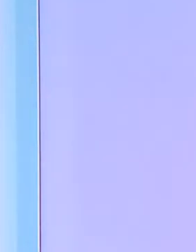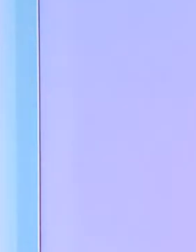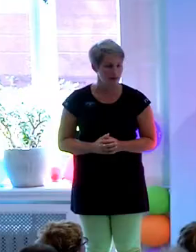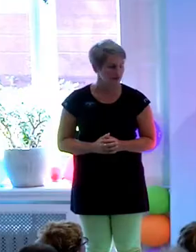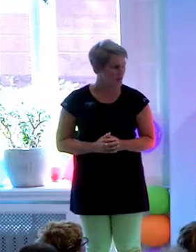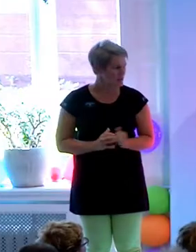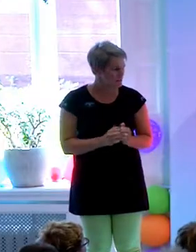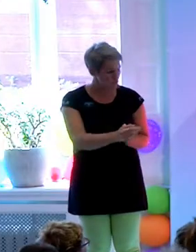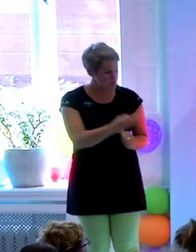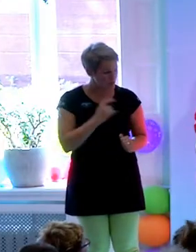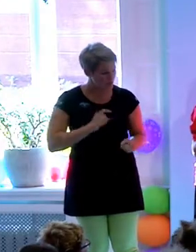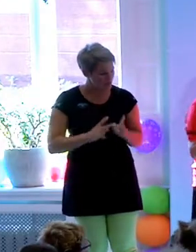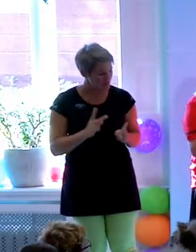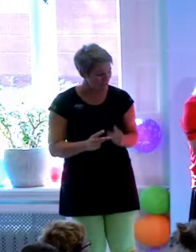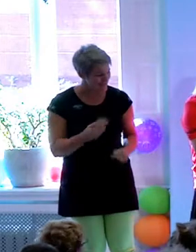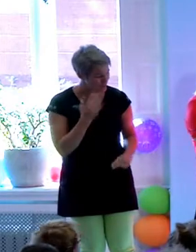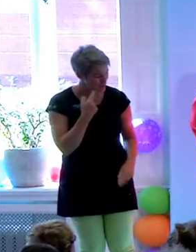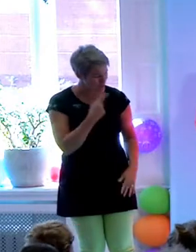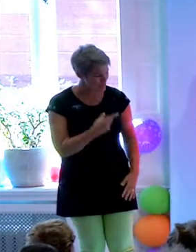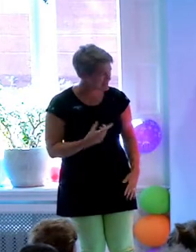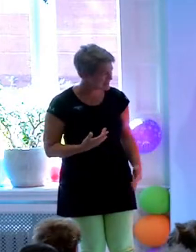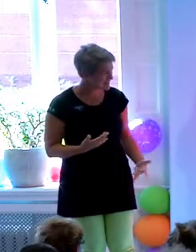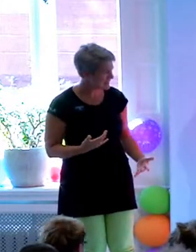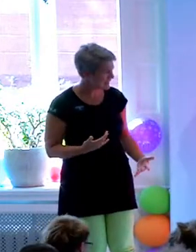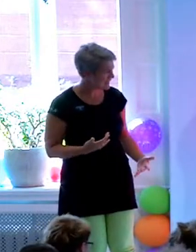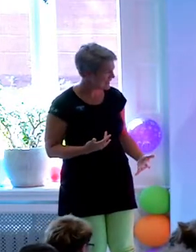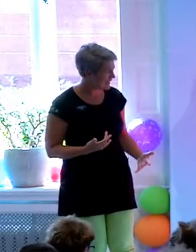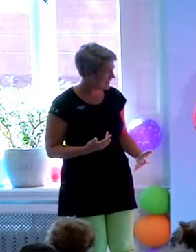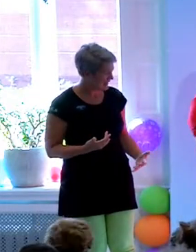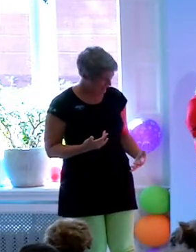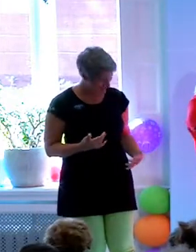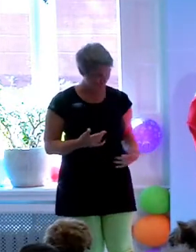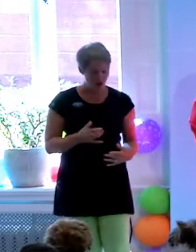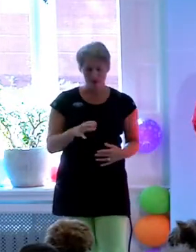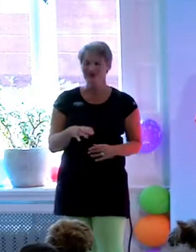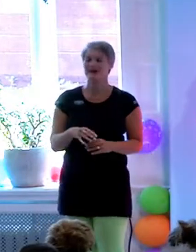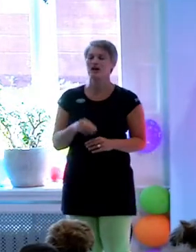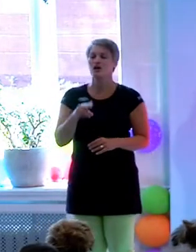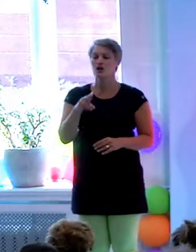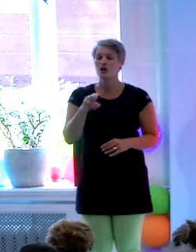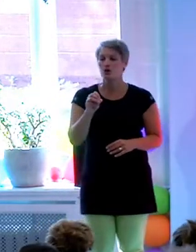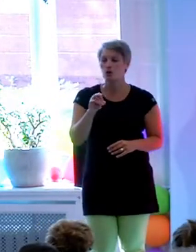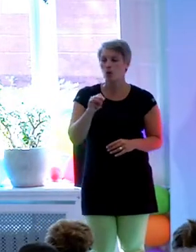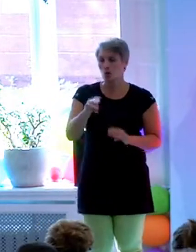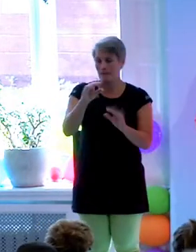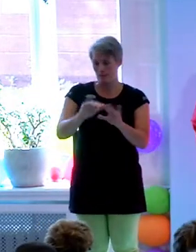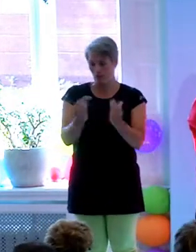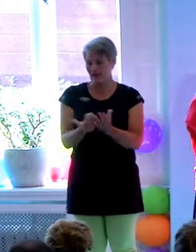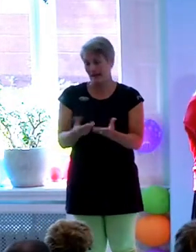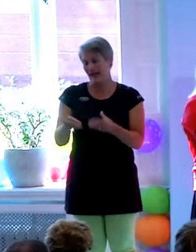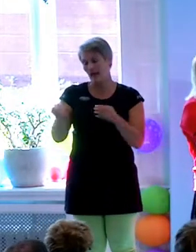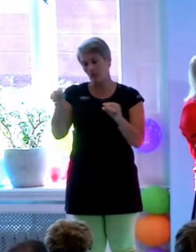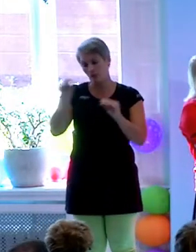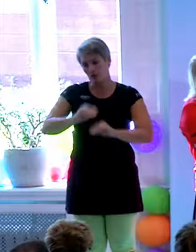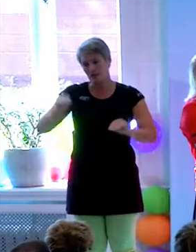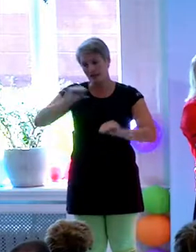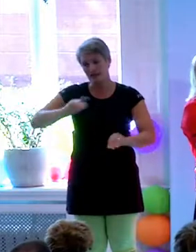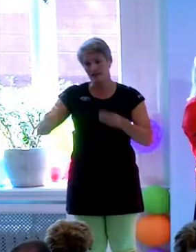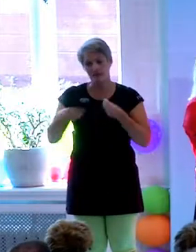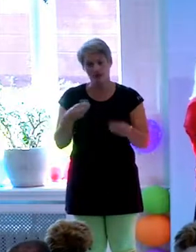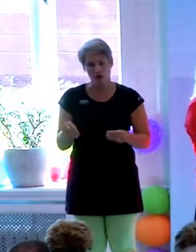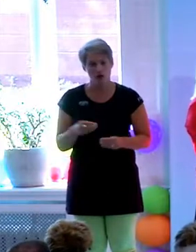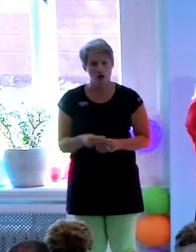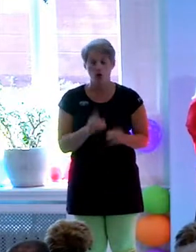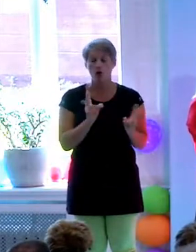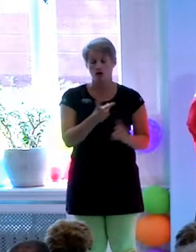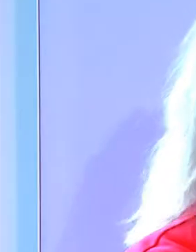annan fråga förresten. Så normbollen, ja, sa du. Kan precis, komma till. Det var normbollen det. Precis, och det är ett utbildningsmaterial som vi använder och också många